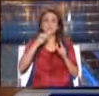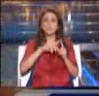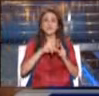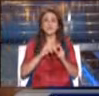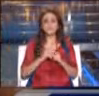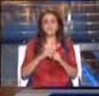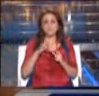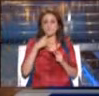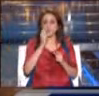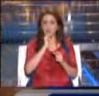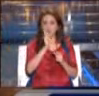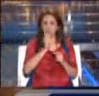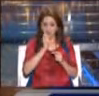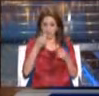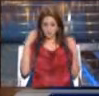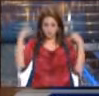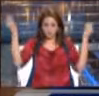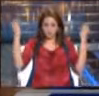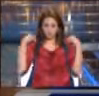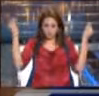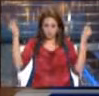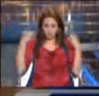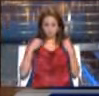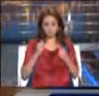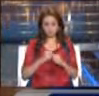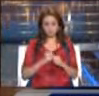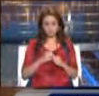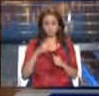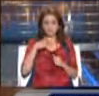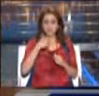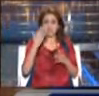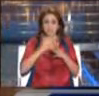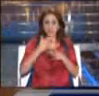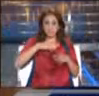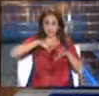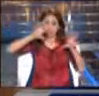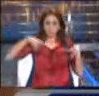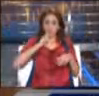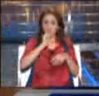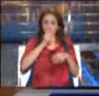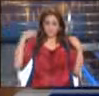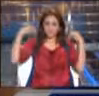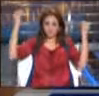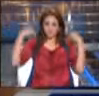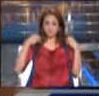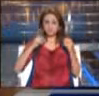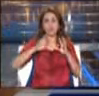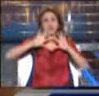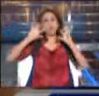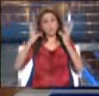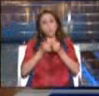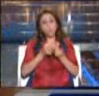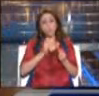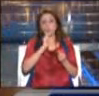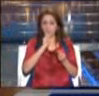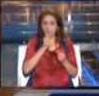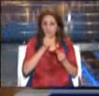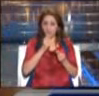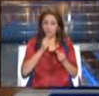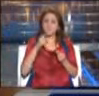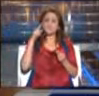فالاعلام الرياضي مش بس الاعلاميين هم اللي متهمين في الامر، انما كل الاطراف اللي في الاعلام الرياضي